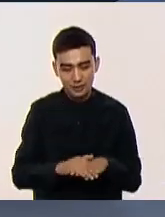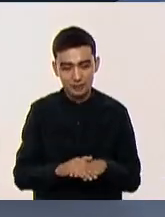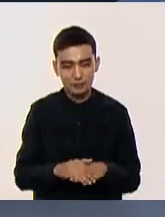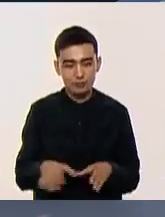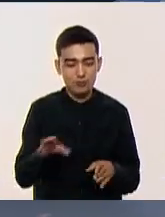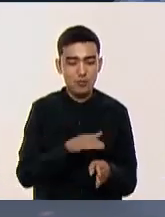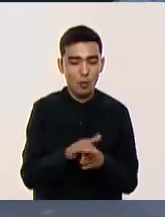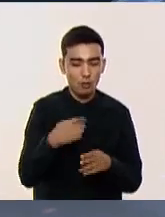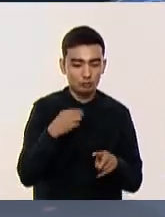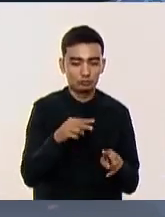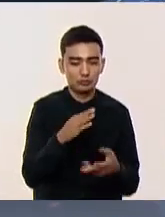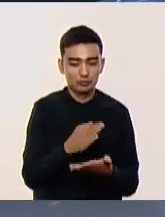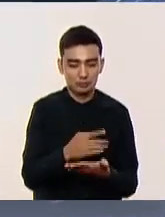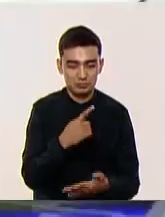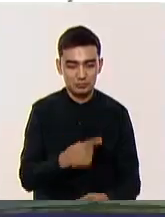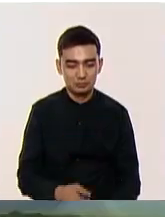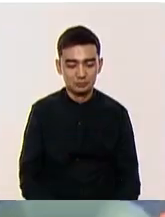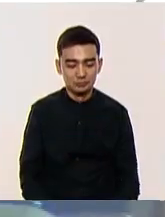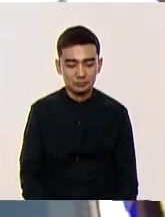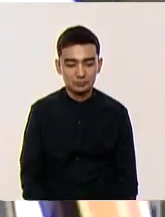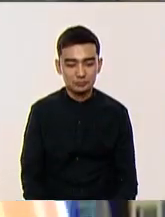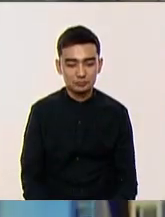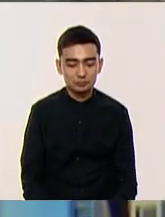толук бакылауда дейди.